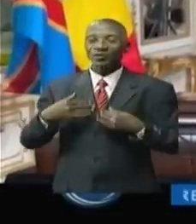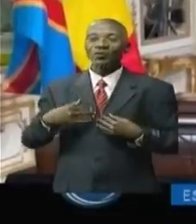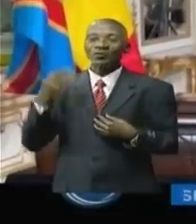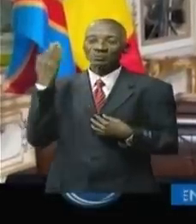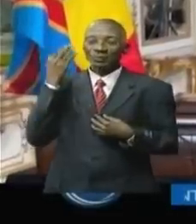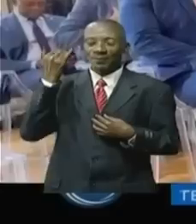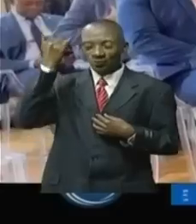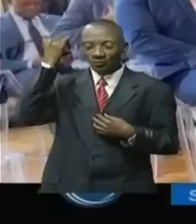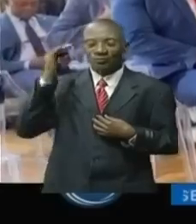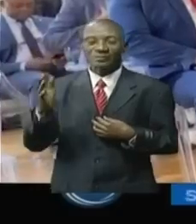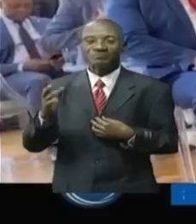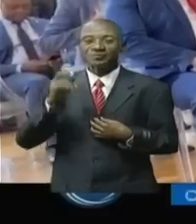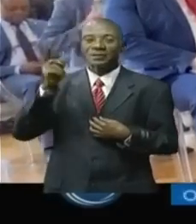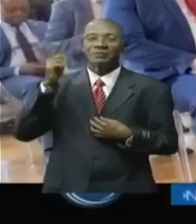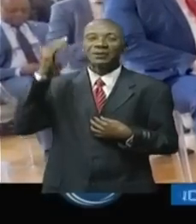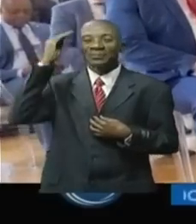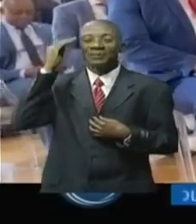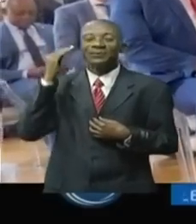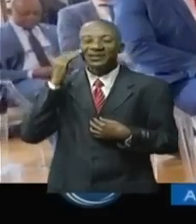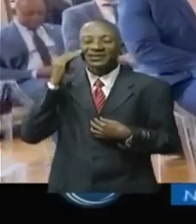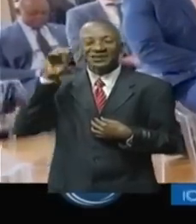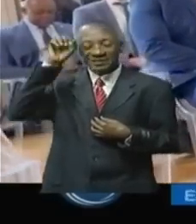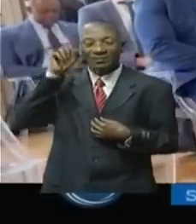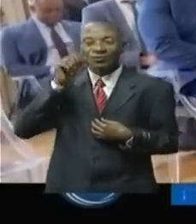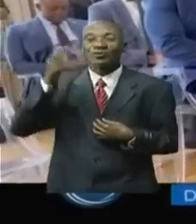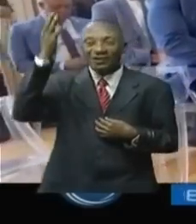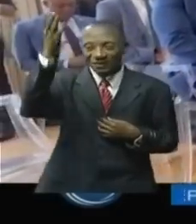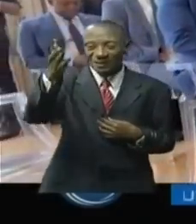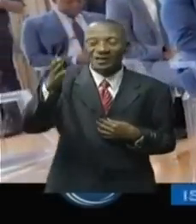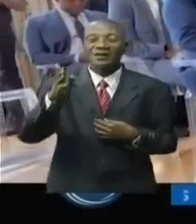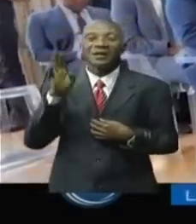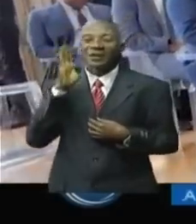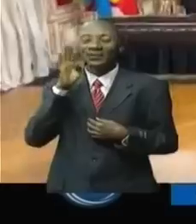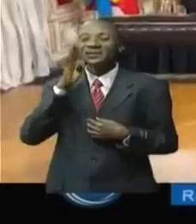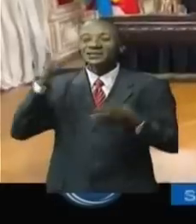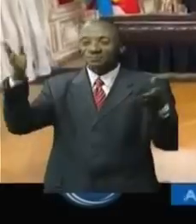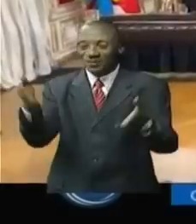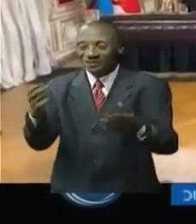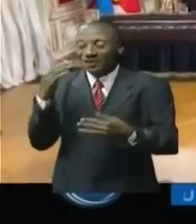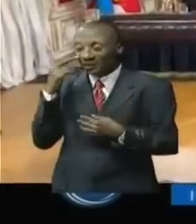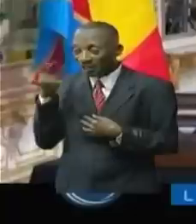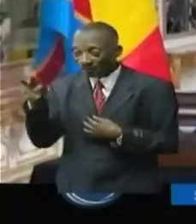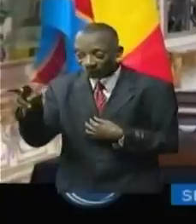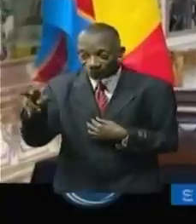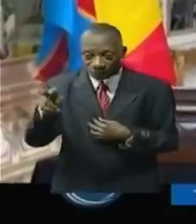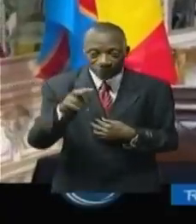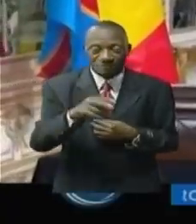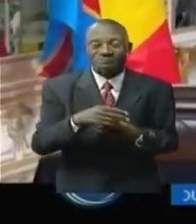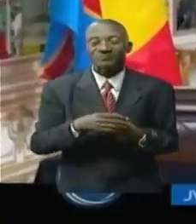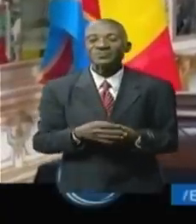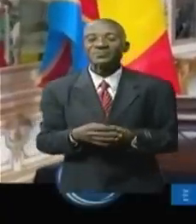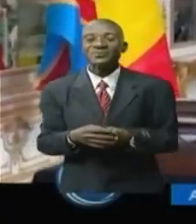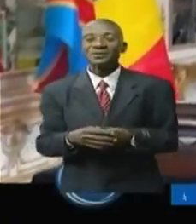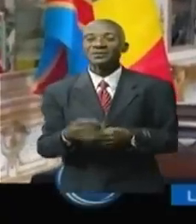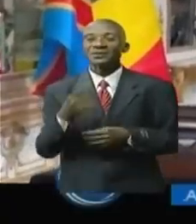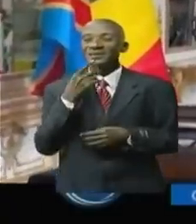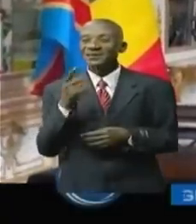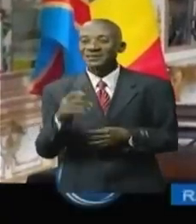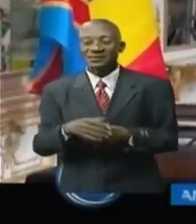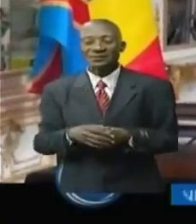en Belgique comme en République démocratique du Congo entre désormais dans les annales de l'histoire. La table ronde de